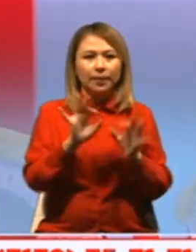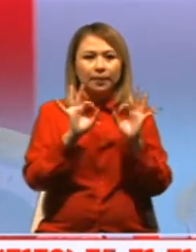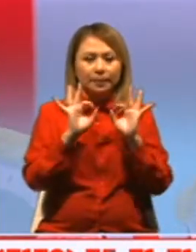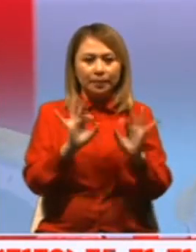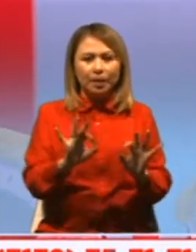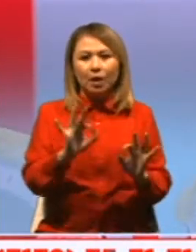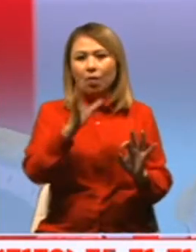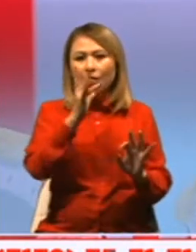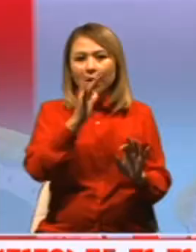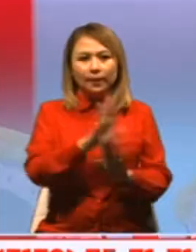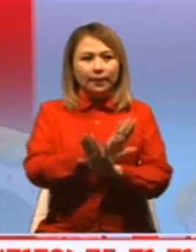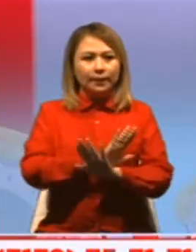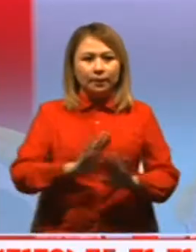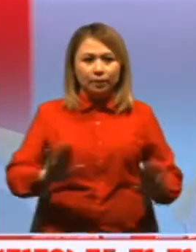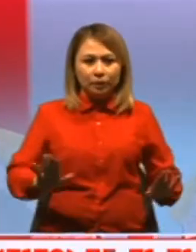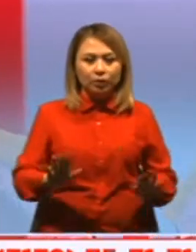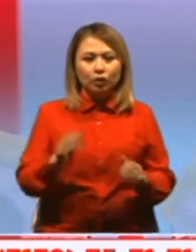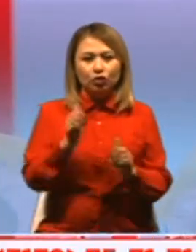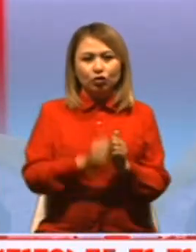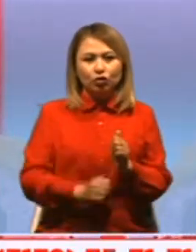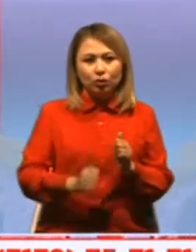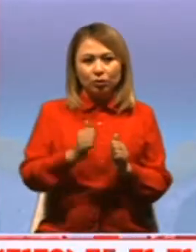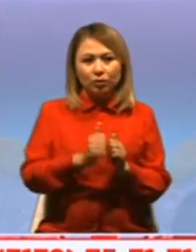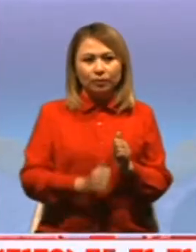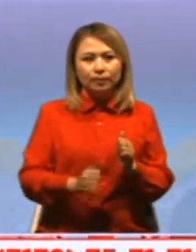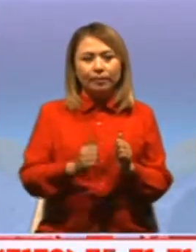бір уақытта емес, кәдімгідей күнделікті